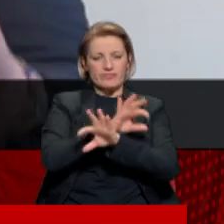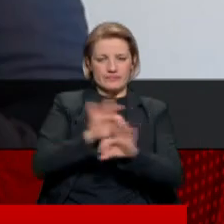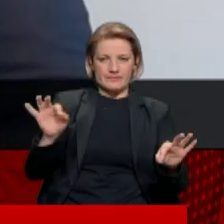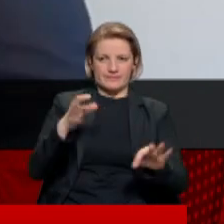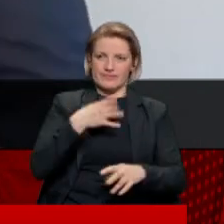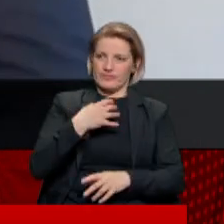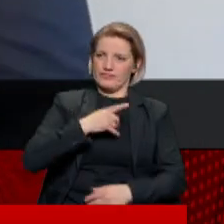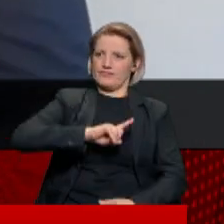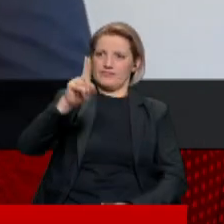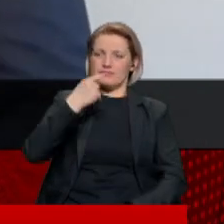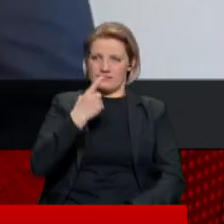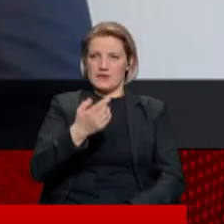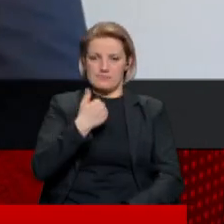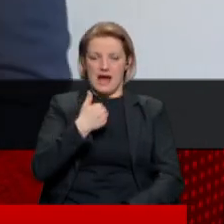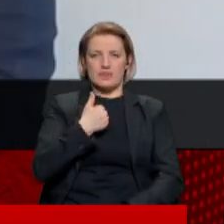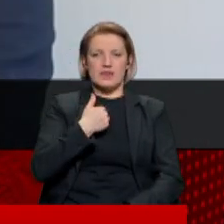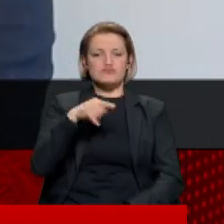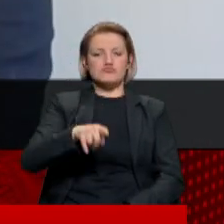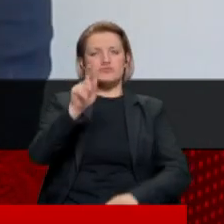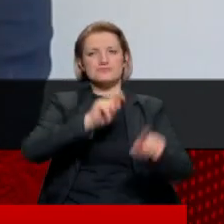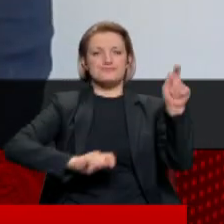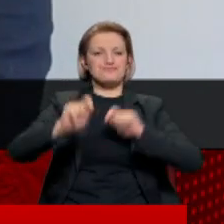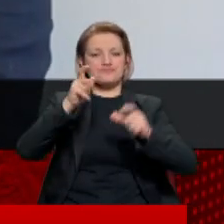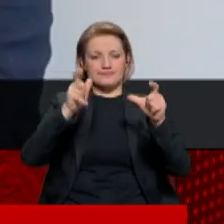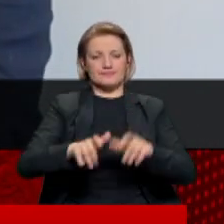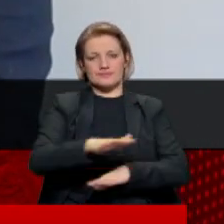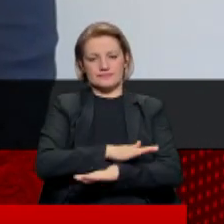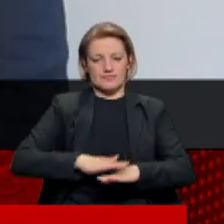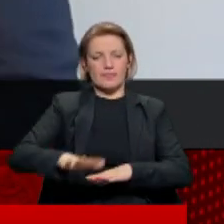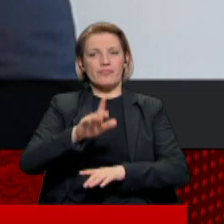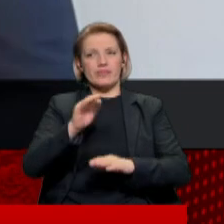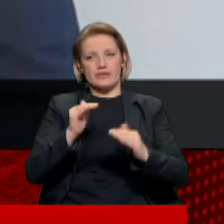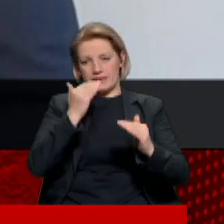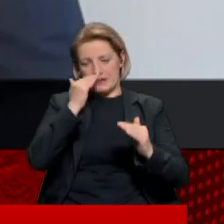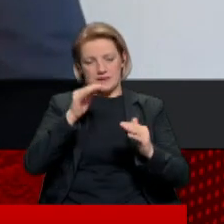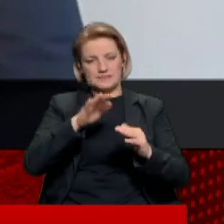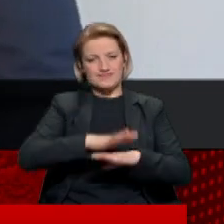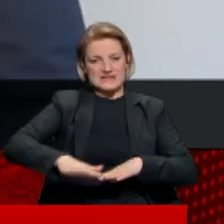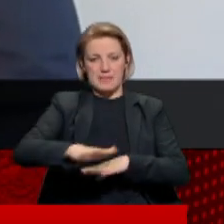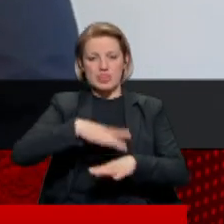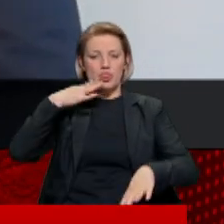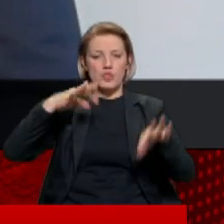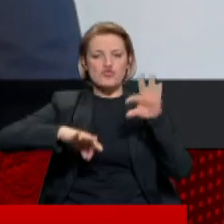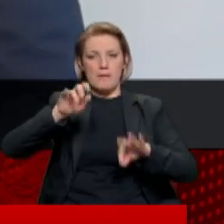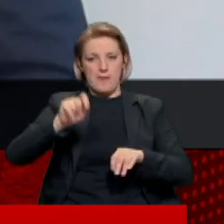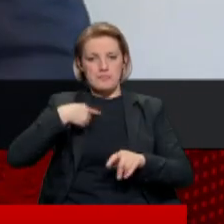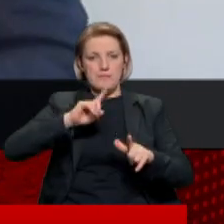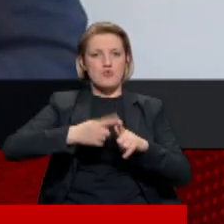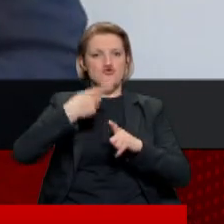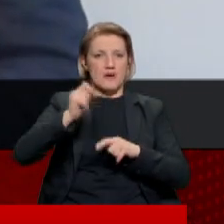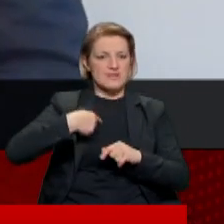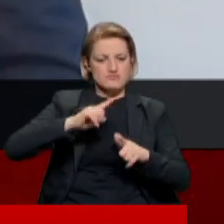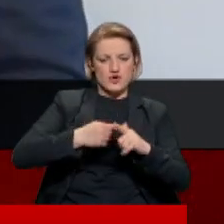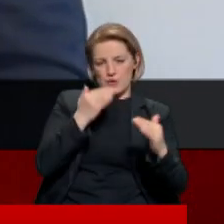kendi itiraz eder. Der ki ben buranın yer yapısını incelettim. Buna göre proje yaptım.